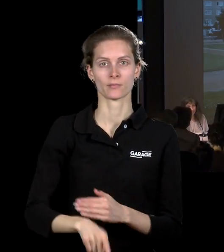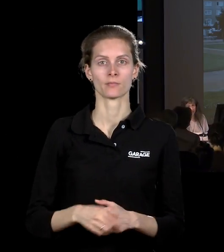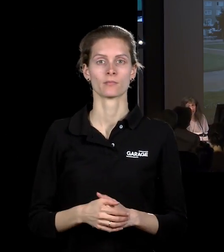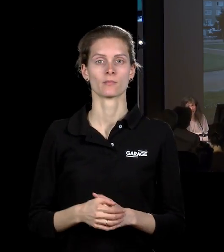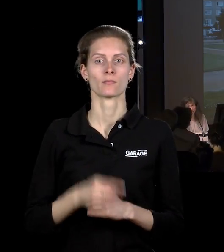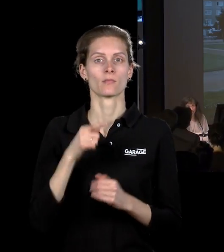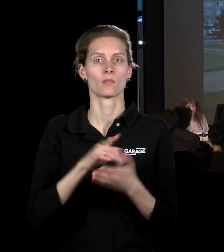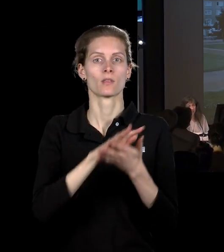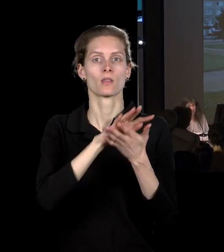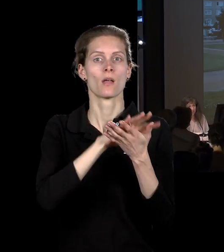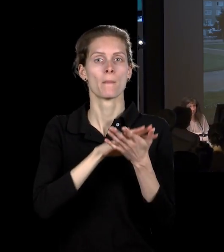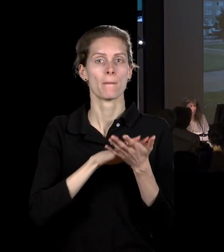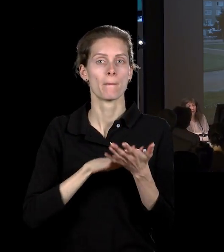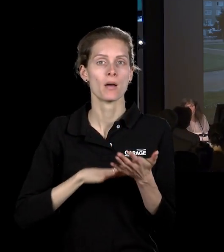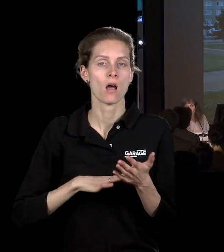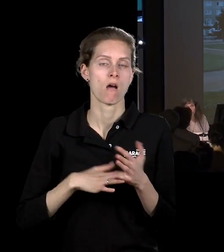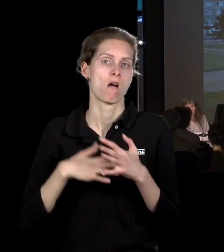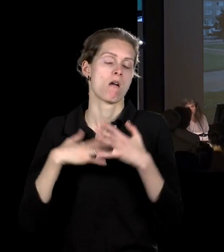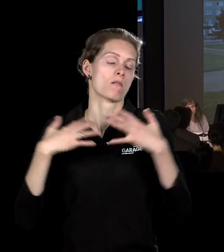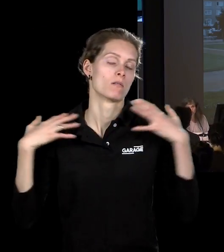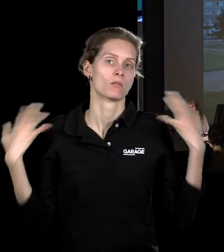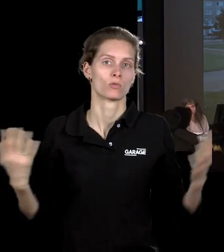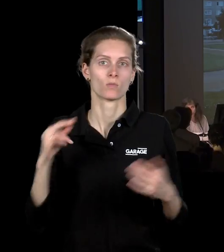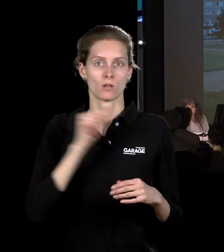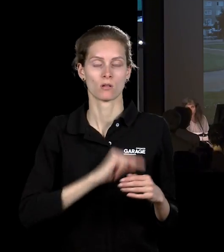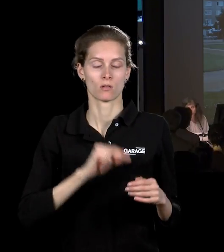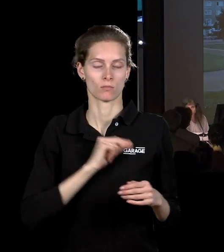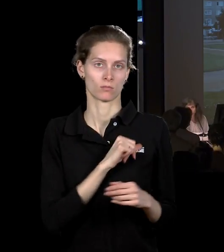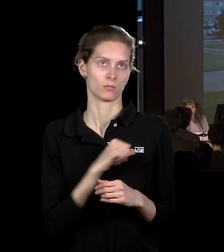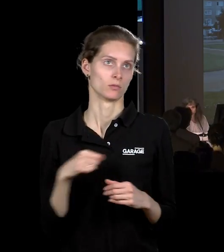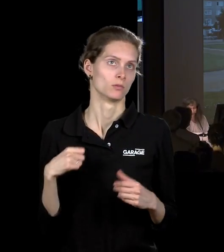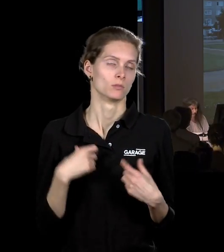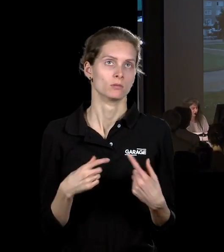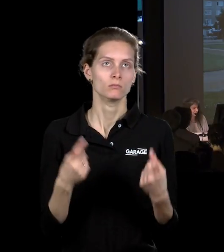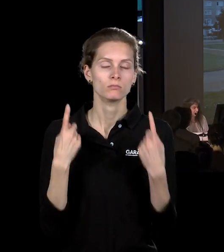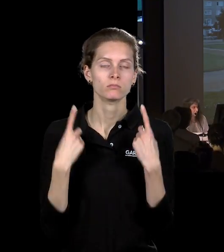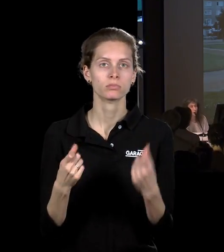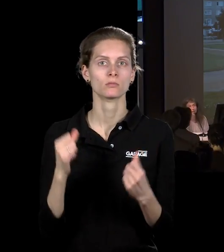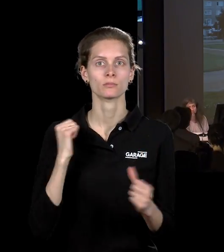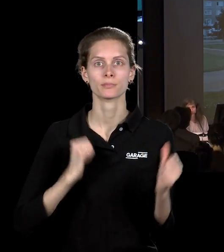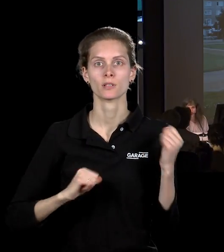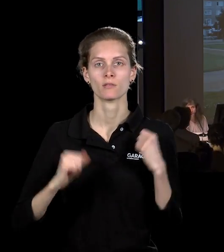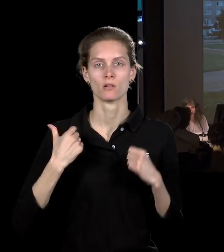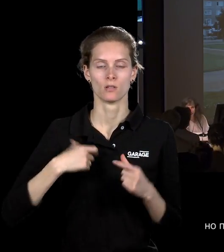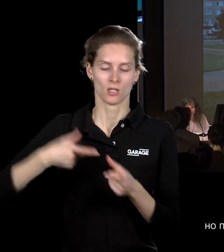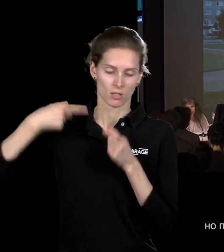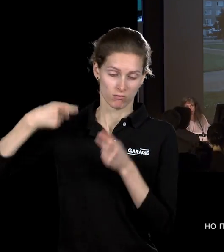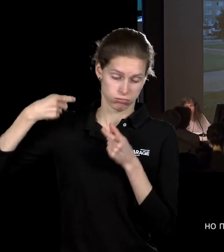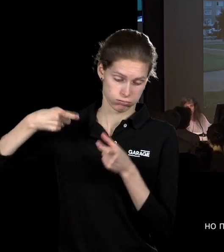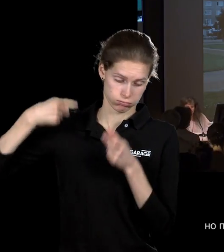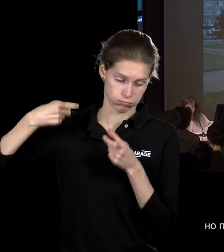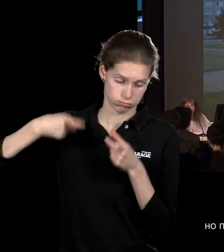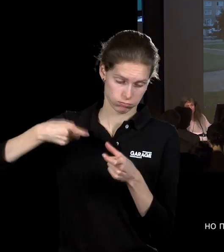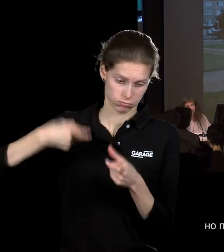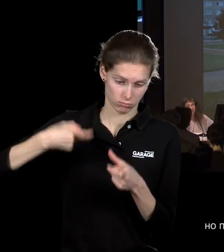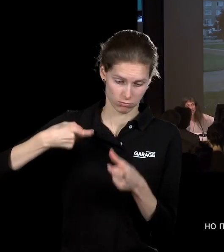там это была огромная работа, вот тот самый апокалипсический перформанс с бурильными машинами, которые